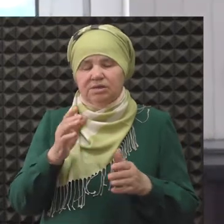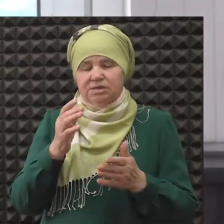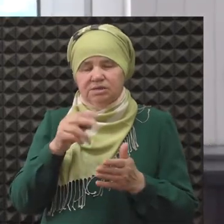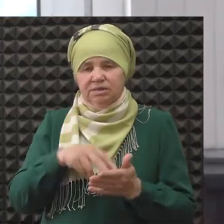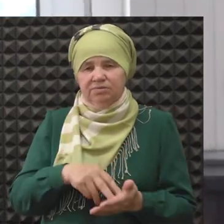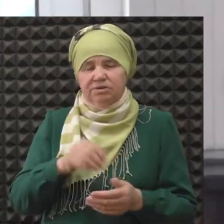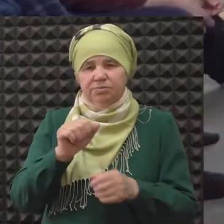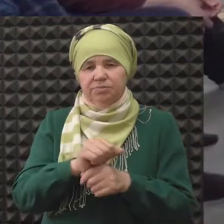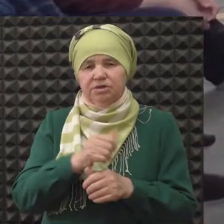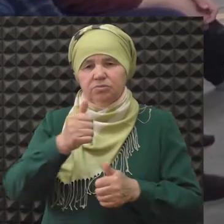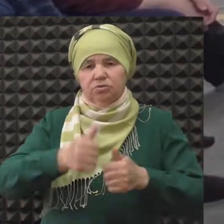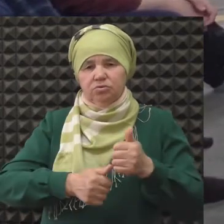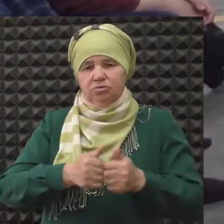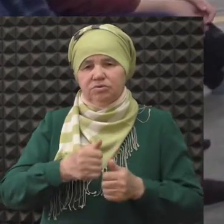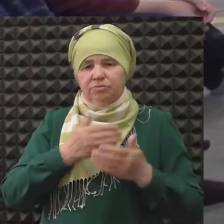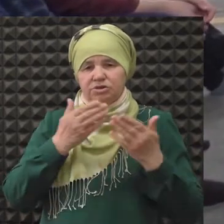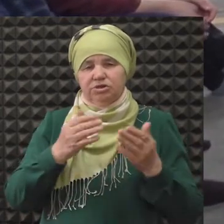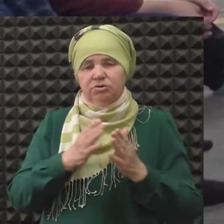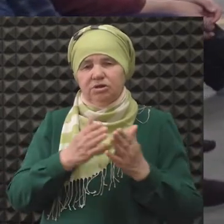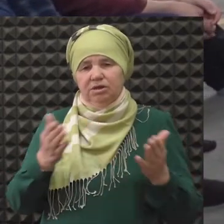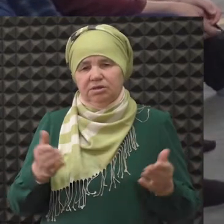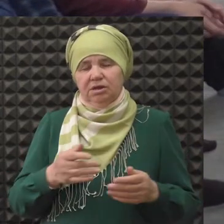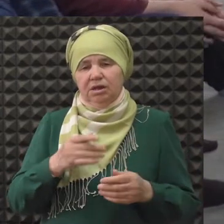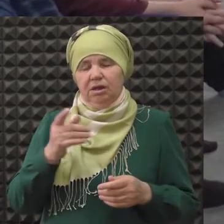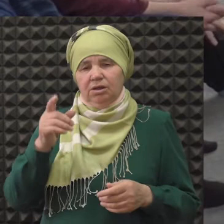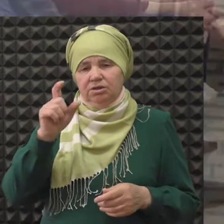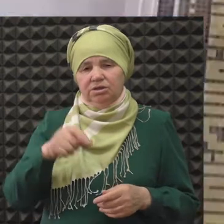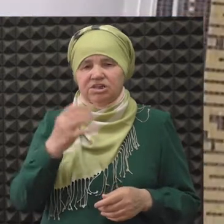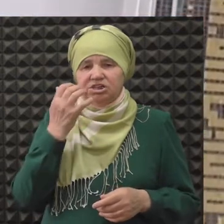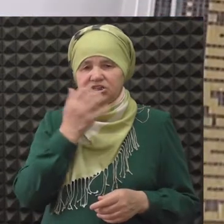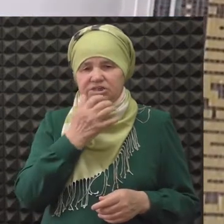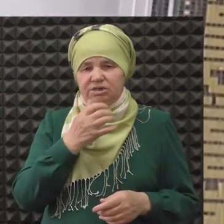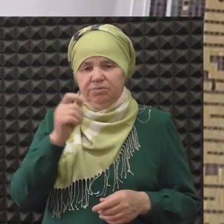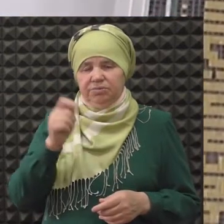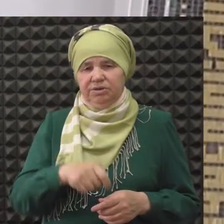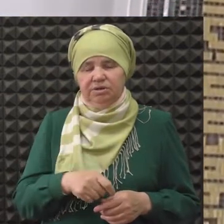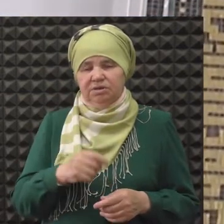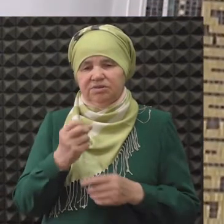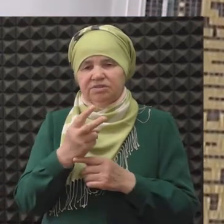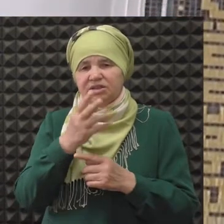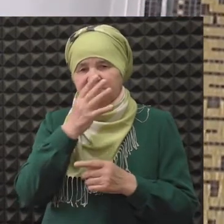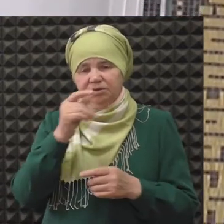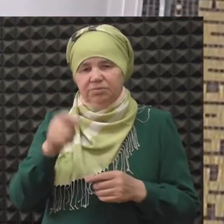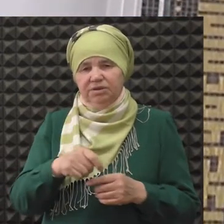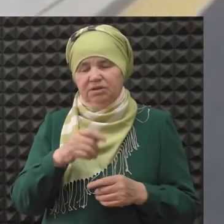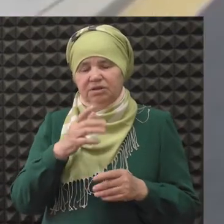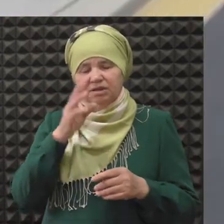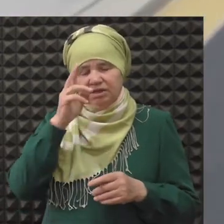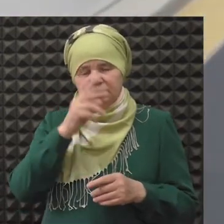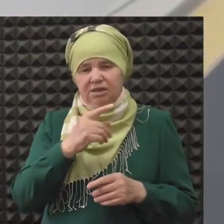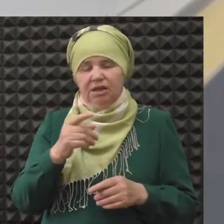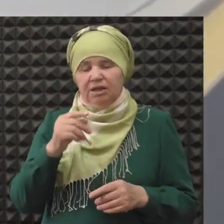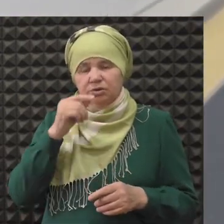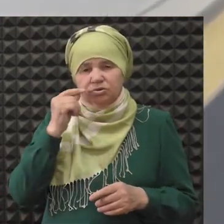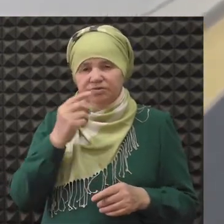победителем в различных конкурсах. Чеченец по национальности, незрячий Имран, приехал в Ярдам 12-летним мальчиком, который не знал даже и